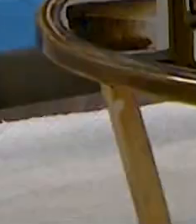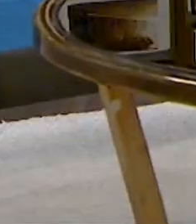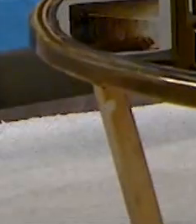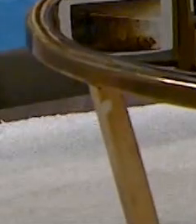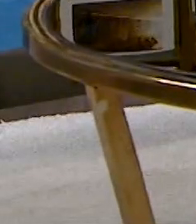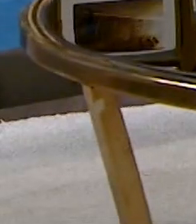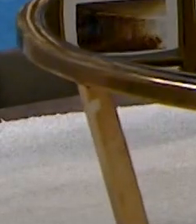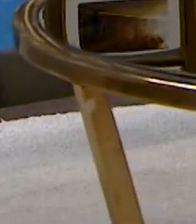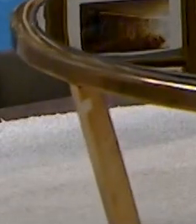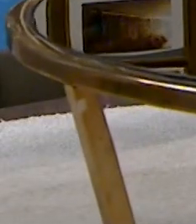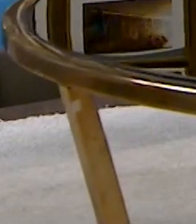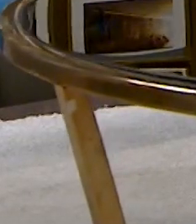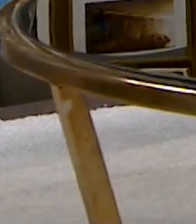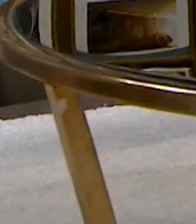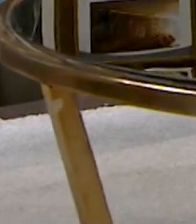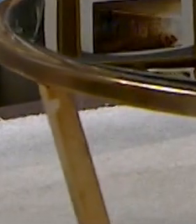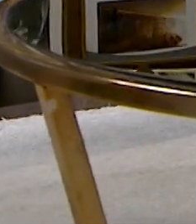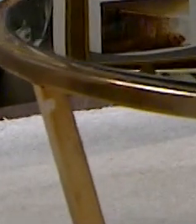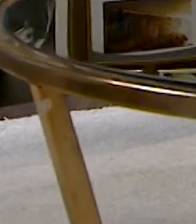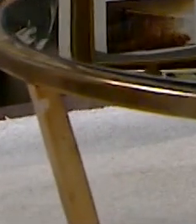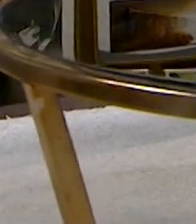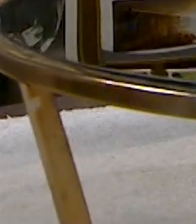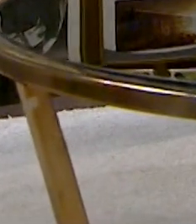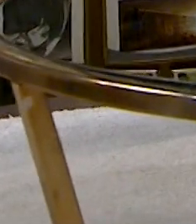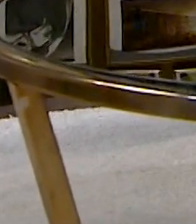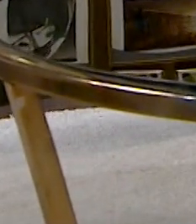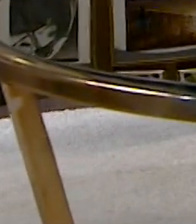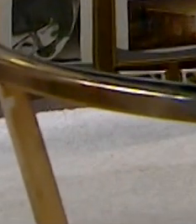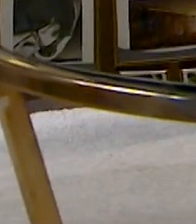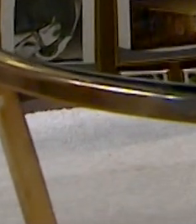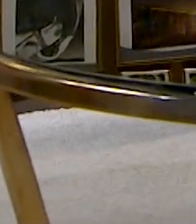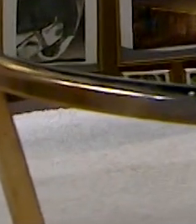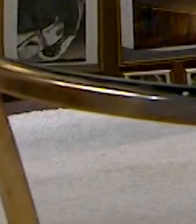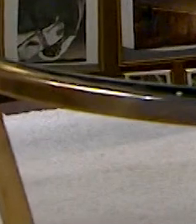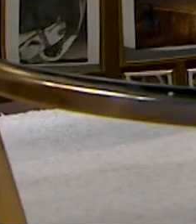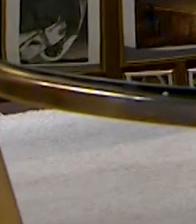بعيد، كان بينا سنين عشرة